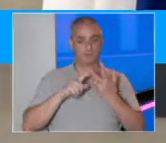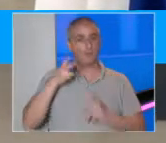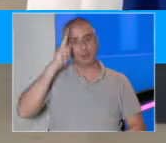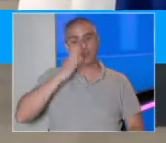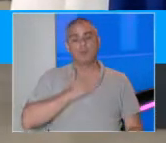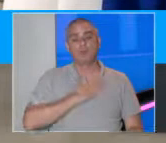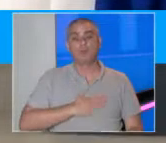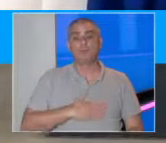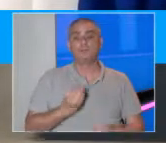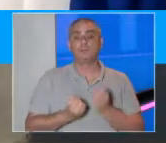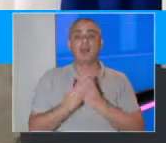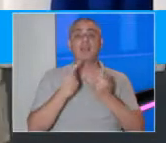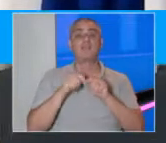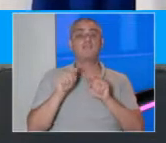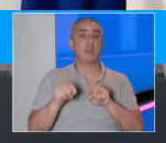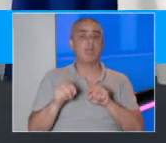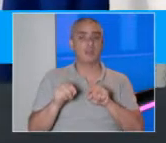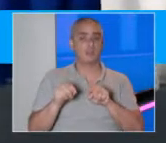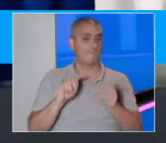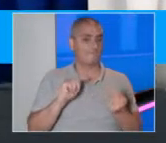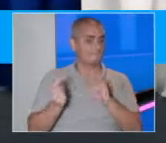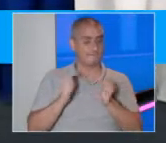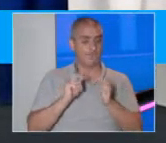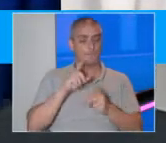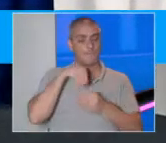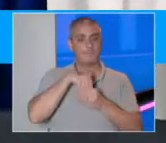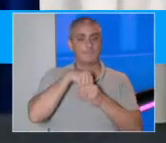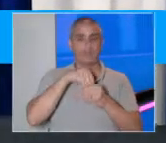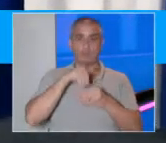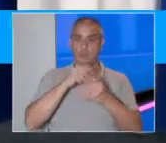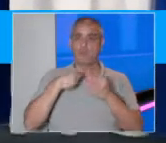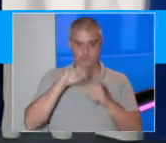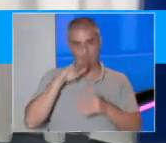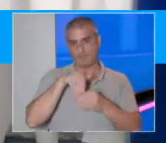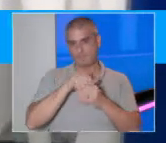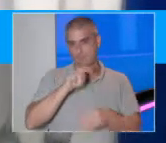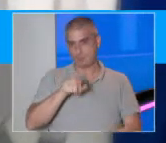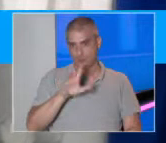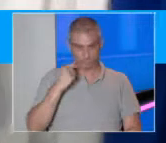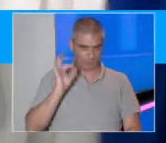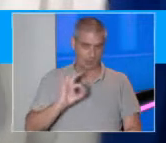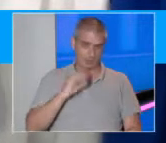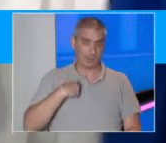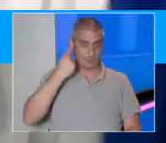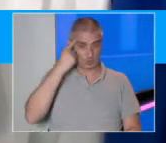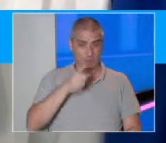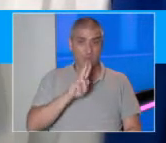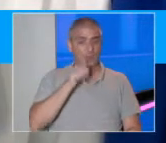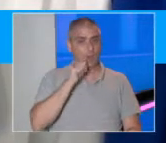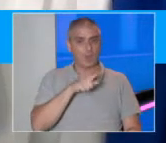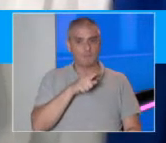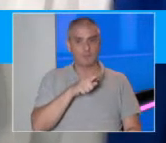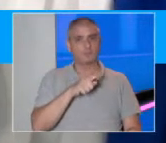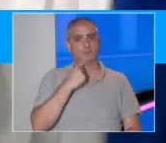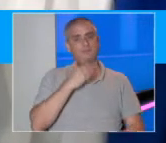רוצים להקים את אותה ועדה, והוויכוח על הרכבה של הוועדה נטוע גם בעניין הזה. אני יודע לומר שכחול לבן